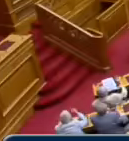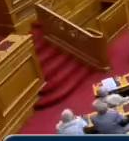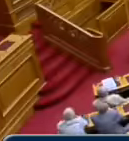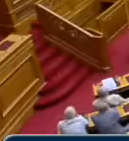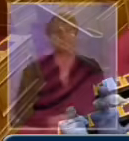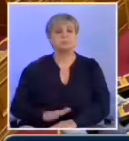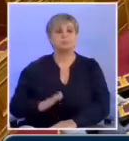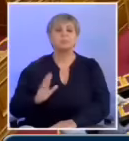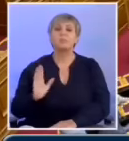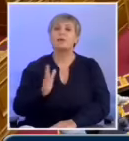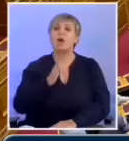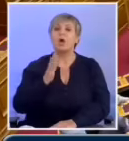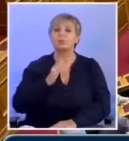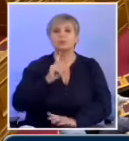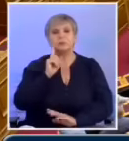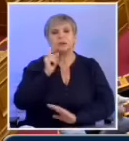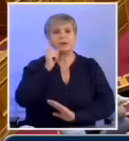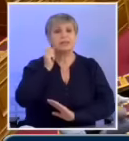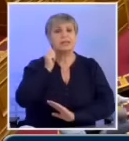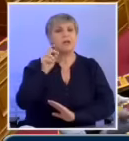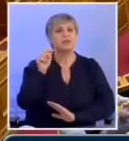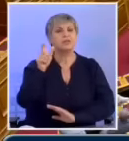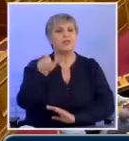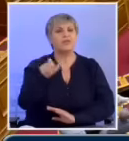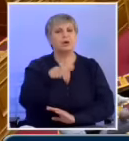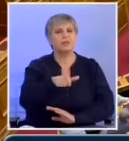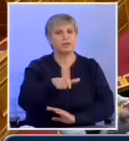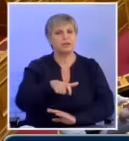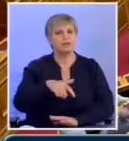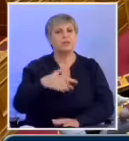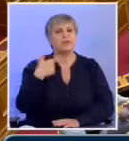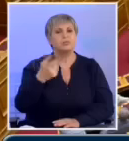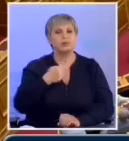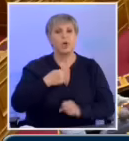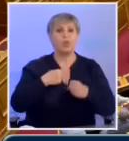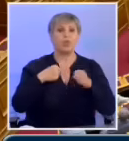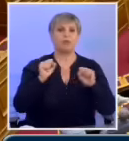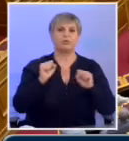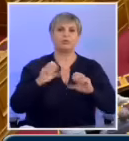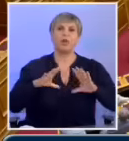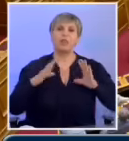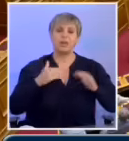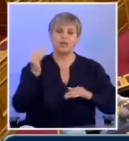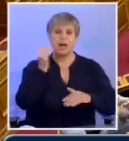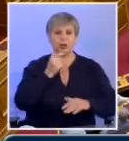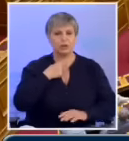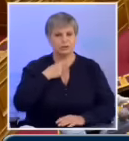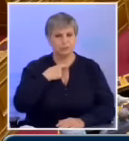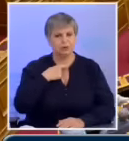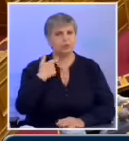Εκείνοι και εκείνες οι συνάδελφοι που αντιλέγουν στην ακολούθηση της διαδικασίας του κατεπήγοντος να σηκώσουν το χέρι